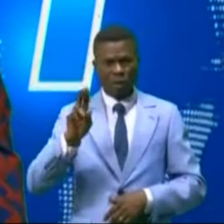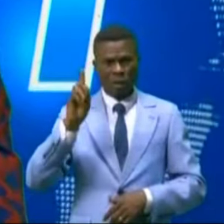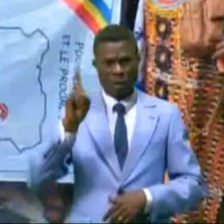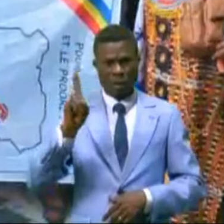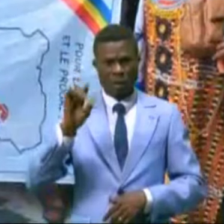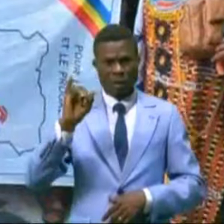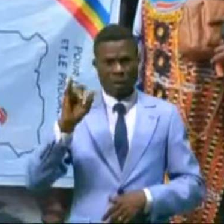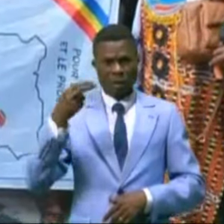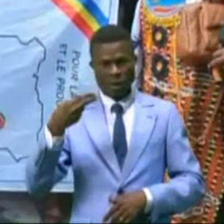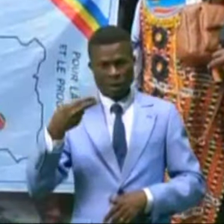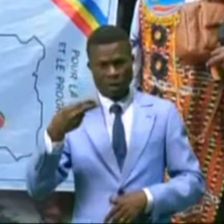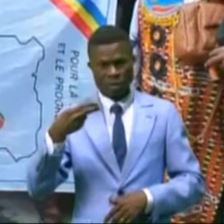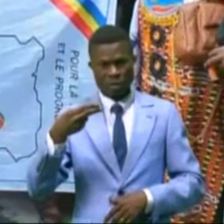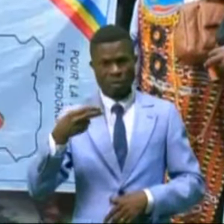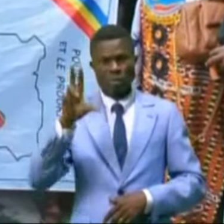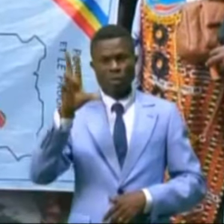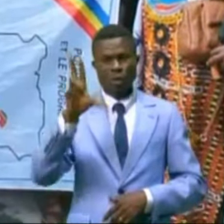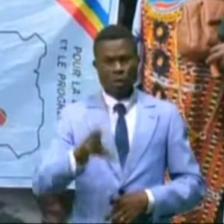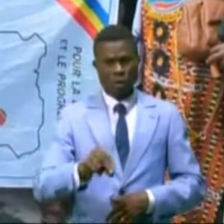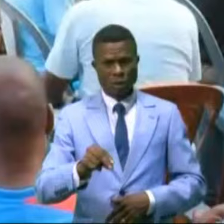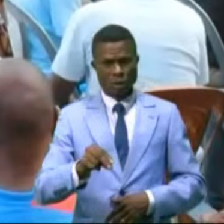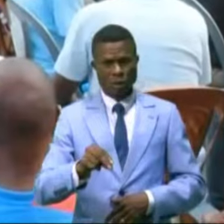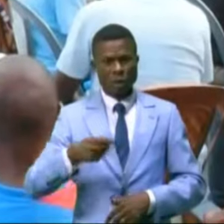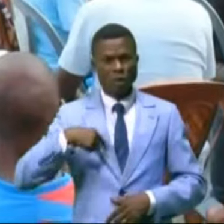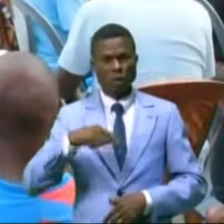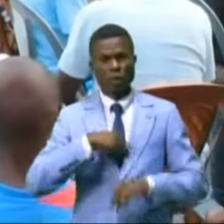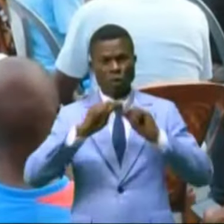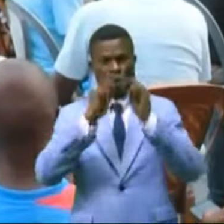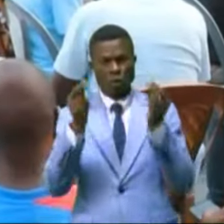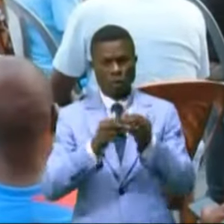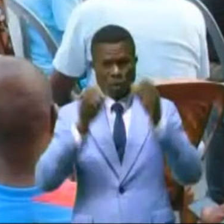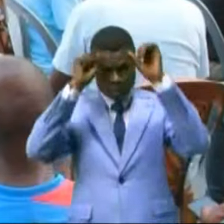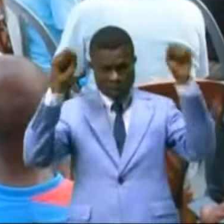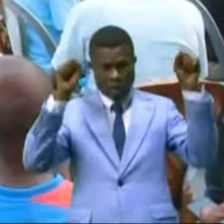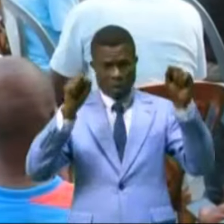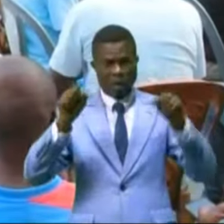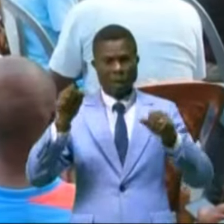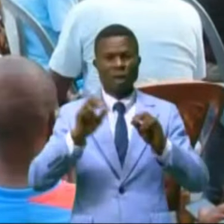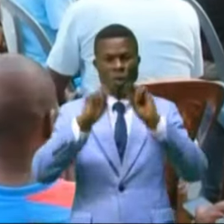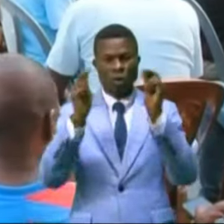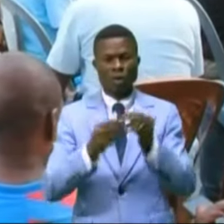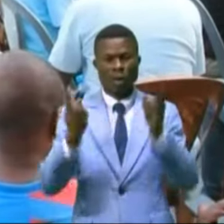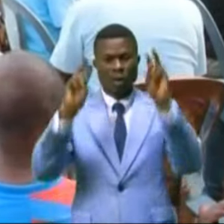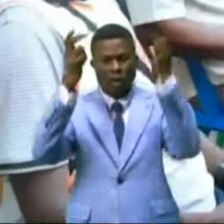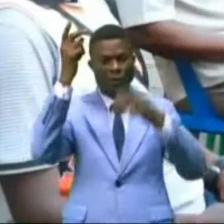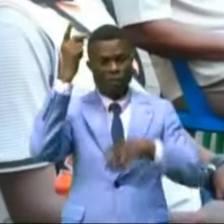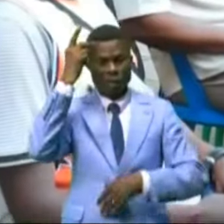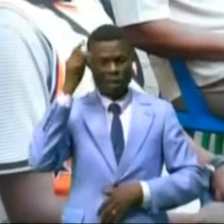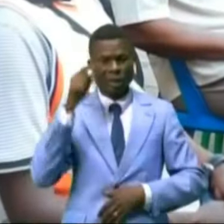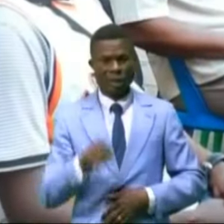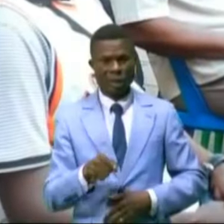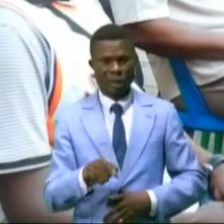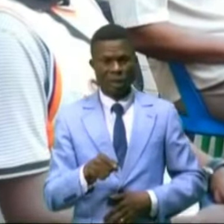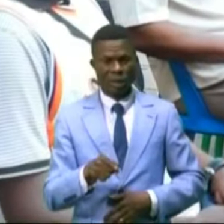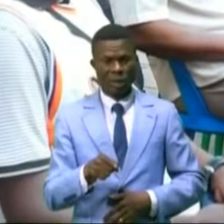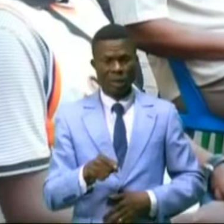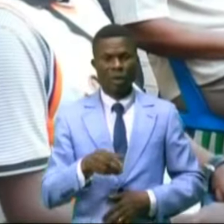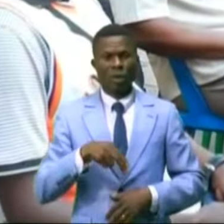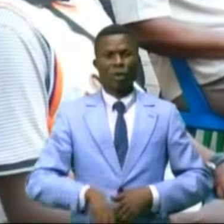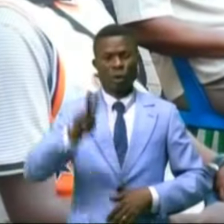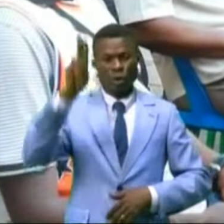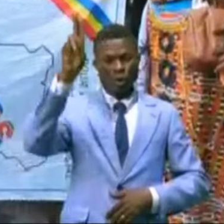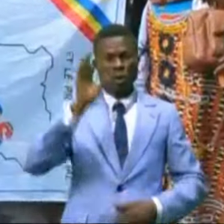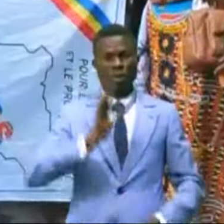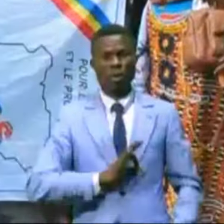touloua nous collectif de présidents cellulur de la ville province de Kinshasa de l'UDPS